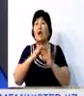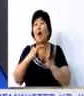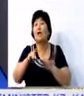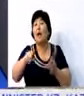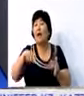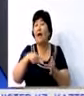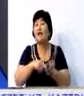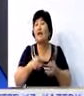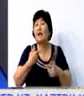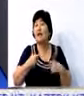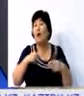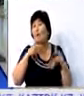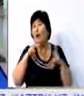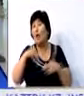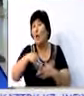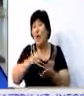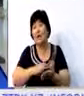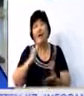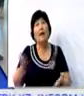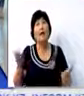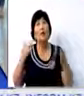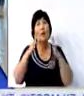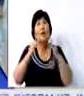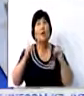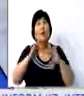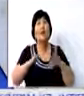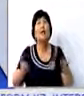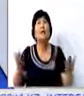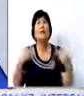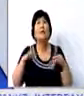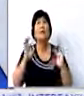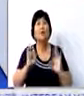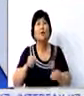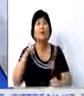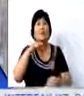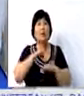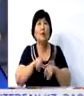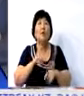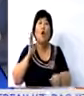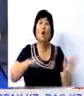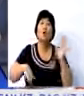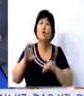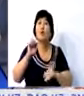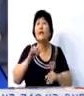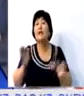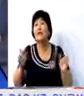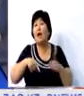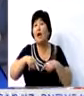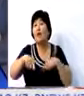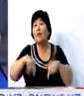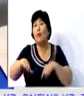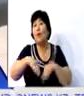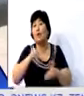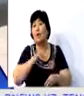қалада филиалдар арқылы бақылауға алынатын болады. Тынығу лагерінде балалардың демалысын дұрыс әрі тиімді ұйымдастыру үшін жүзу бассейні, шағын футбол алаңдары жұмыс